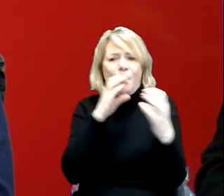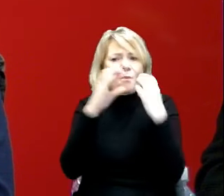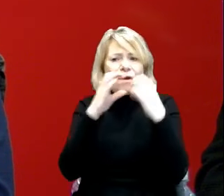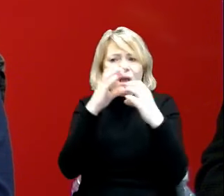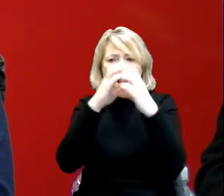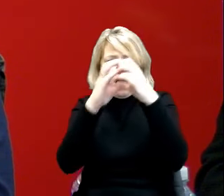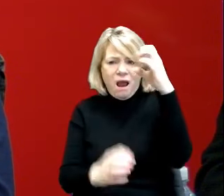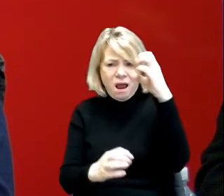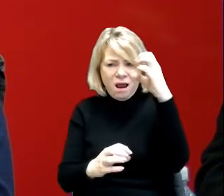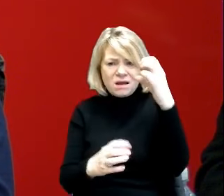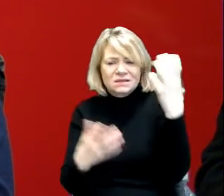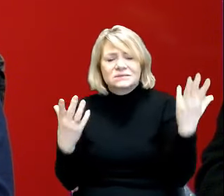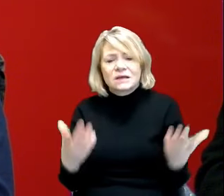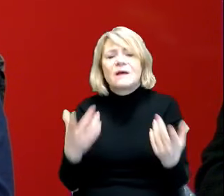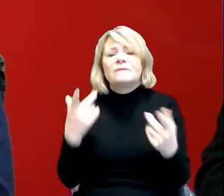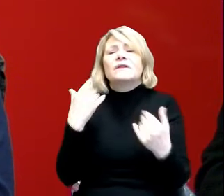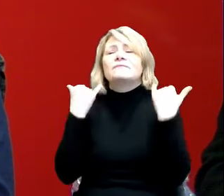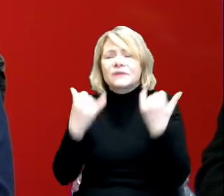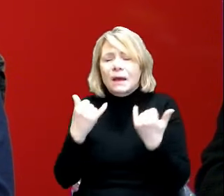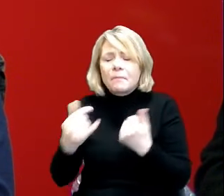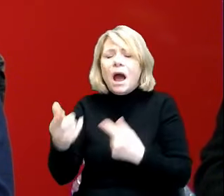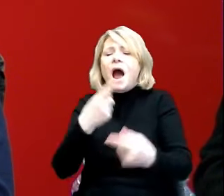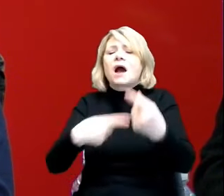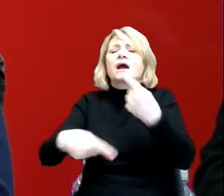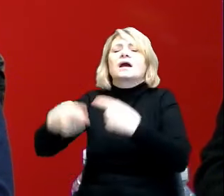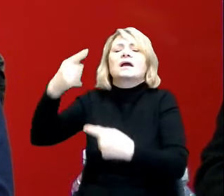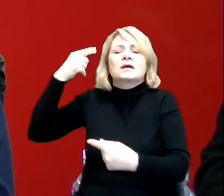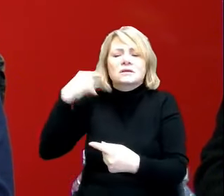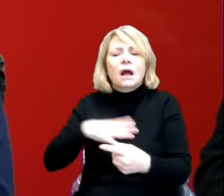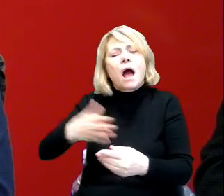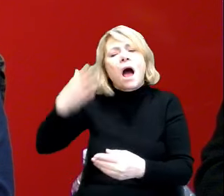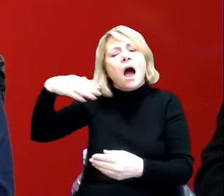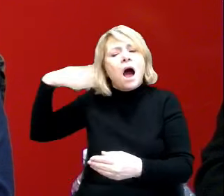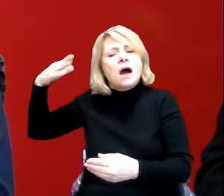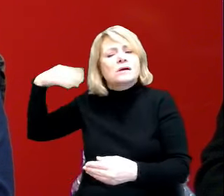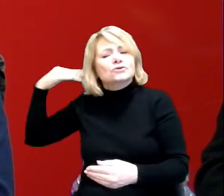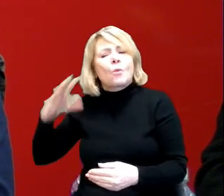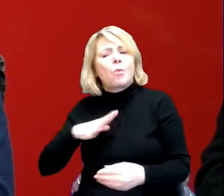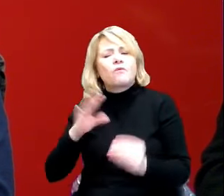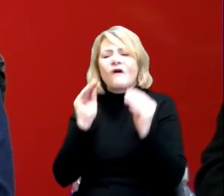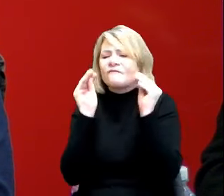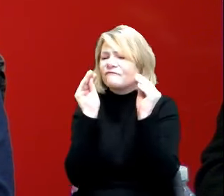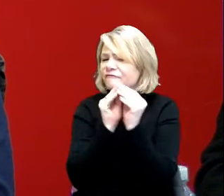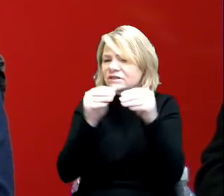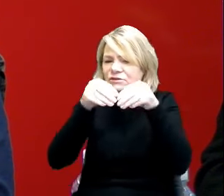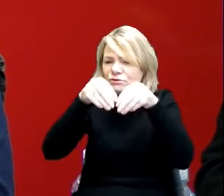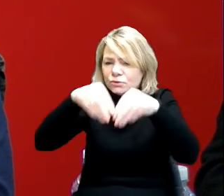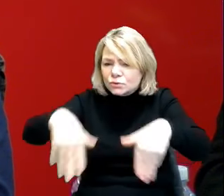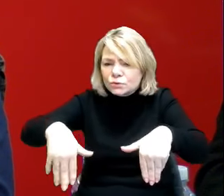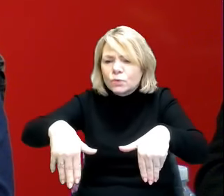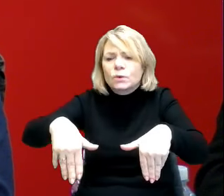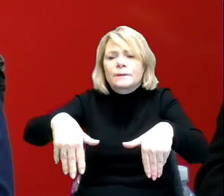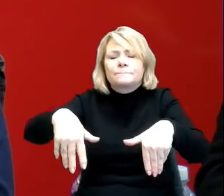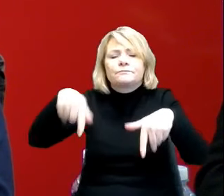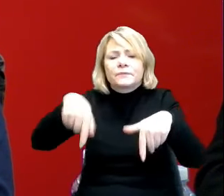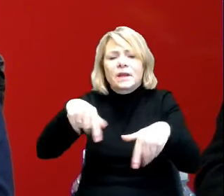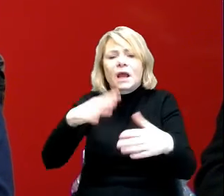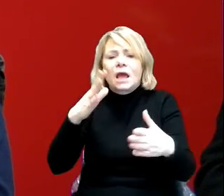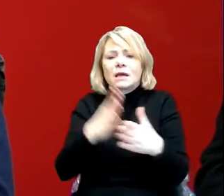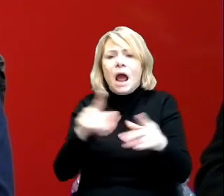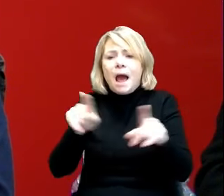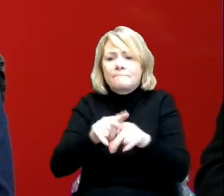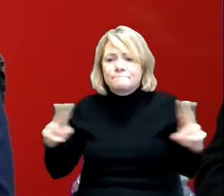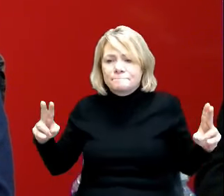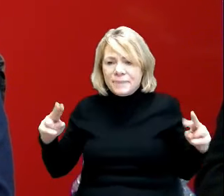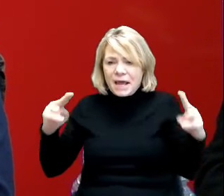grįžtame į prieš kažkada tai anksčiau buvusią struktūrą kada joje bus a piramidinis valdymo